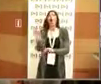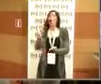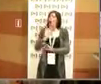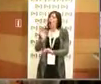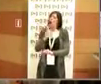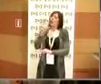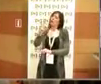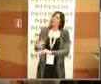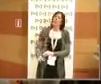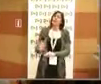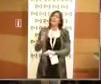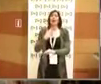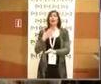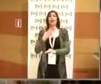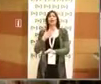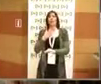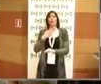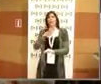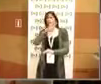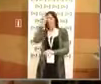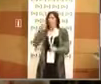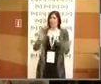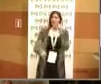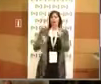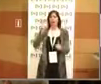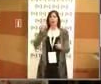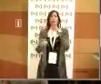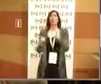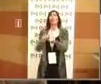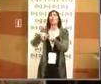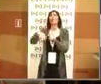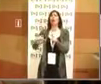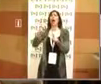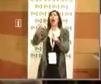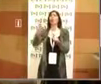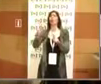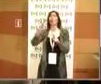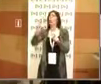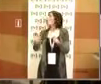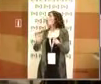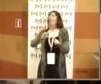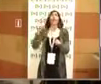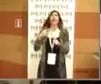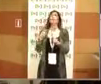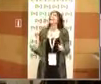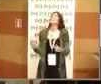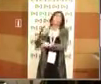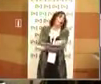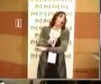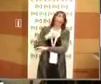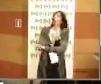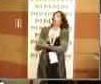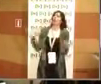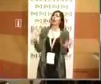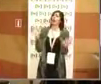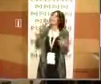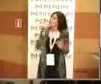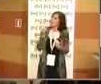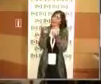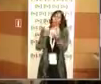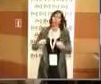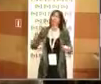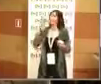fronte a regimi, tanto per essere chiari, come quelli di Maduro, saremo sempre dall'altra parte, per la democrazia,